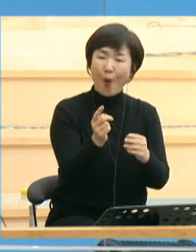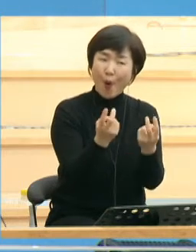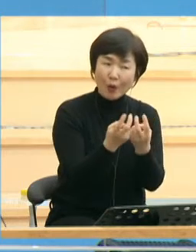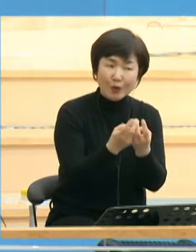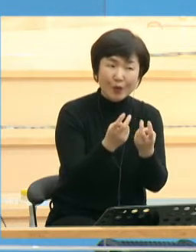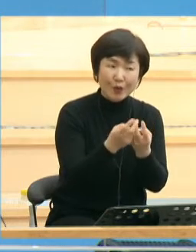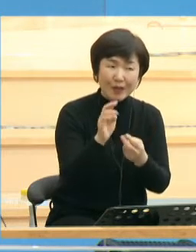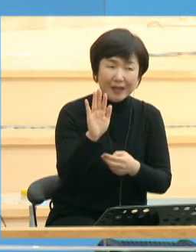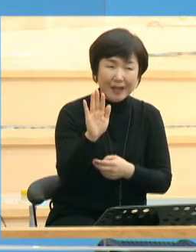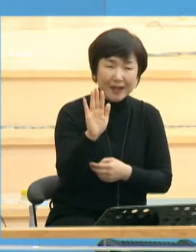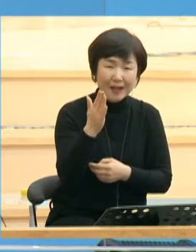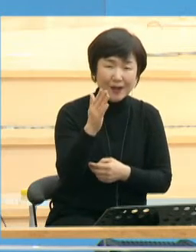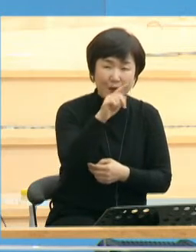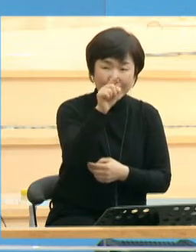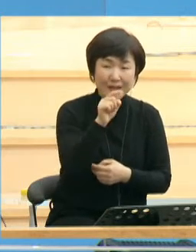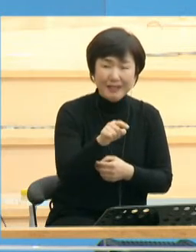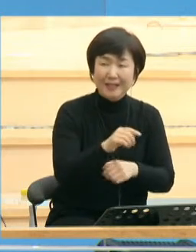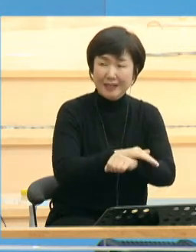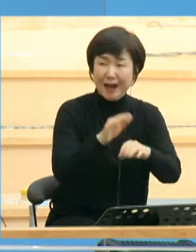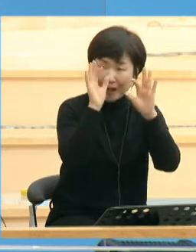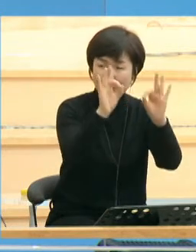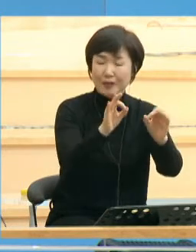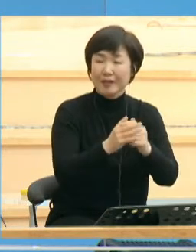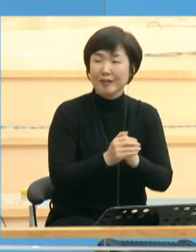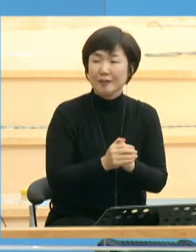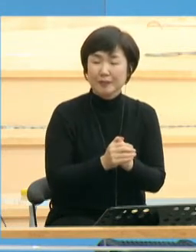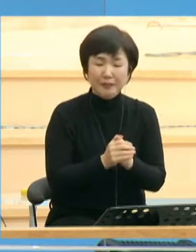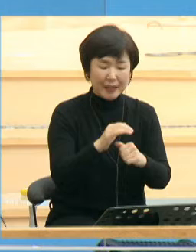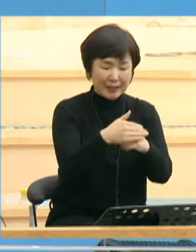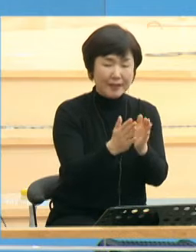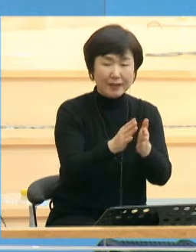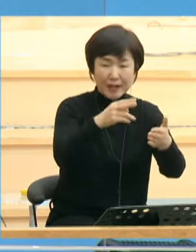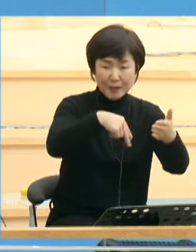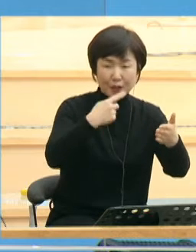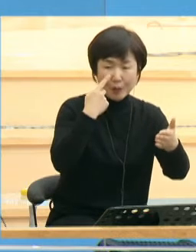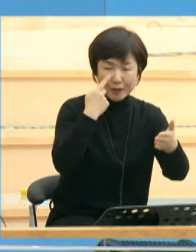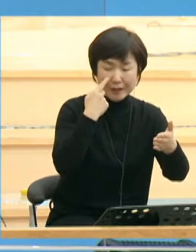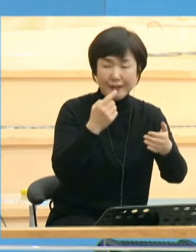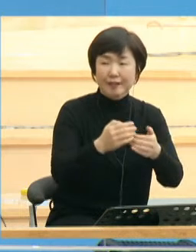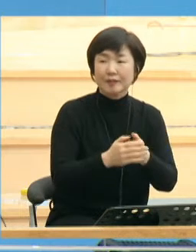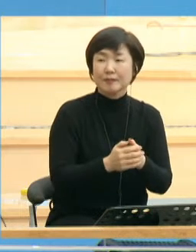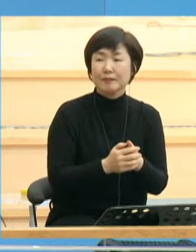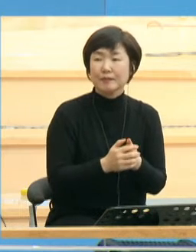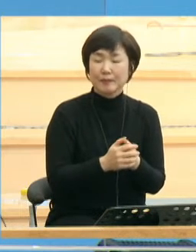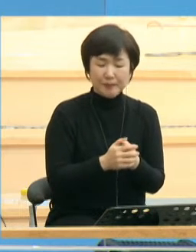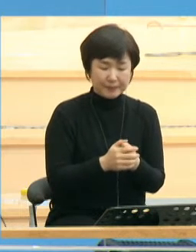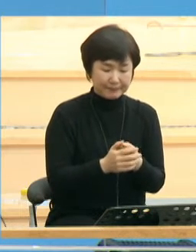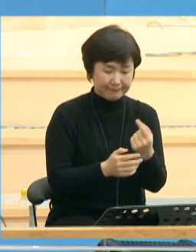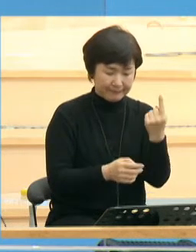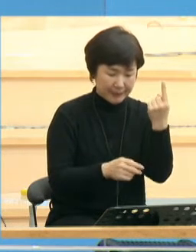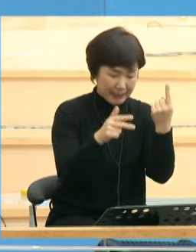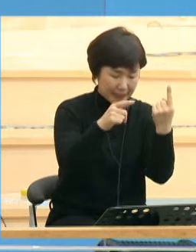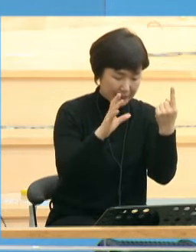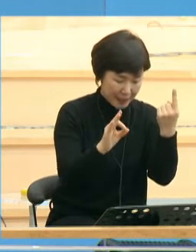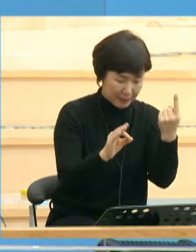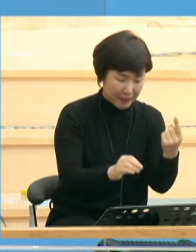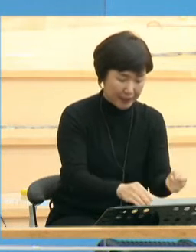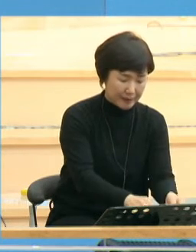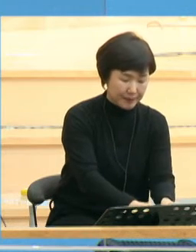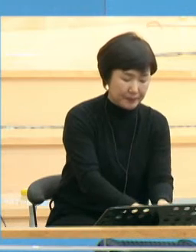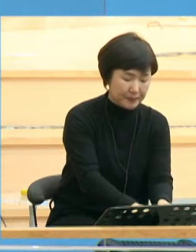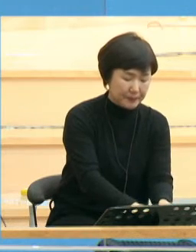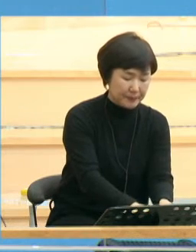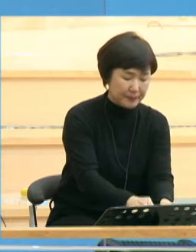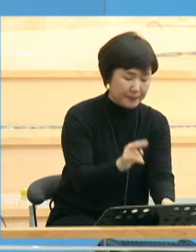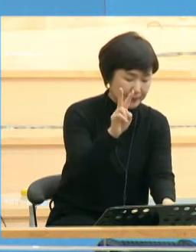오늘은 정말 성경을 따라서 추적하는 게 더 중요하게 여러분 눈으로 직접 확인 하십시오 1장 사사기 1장